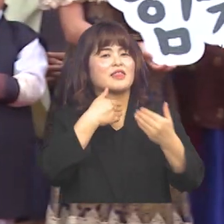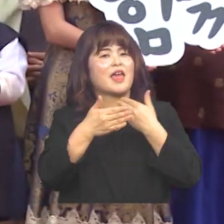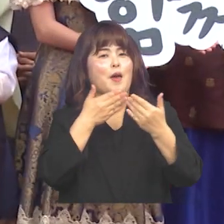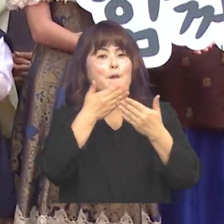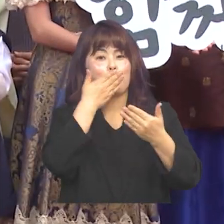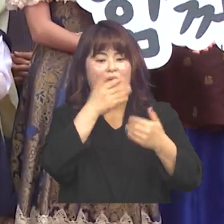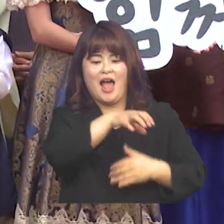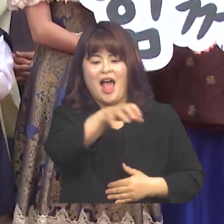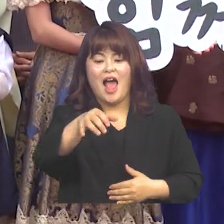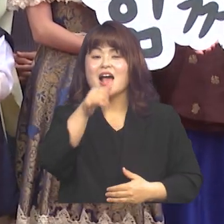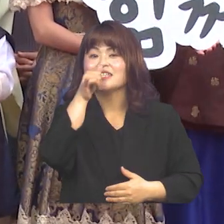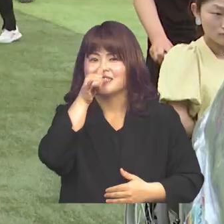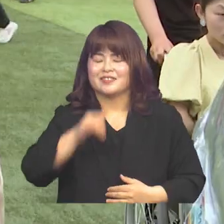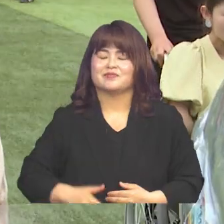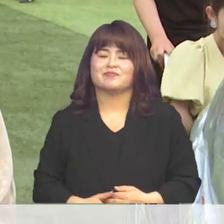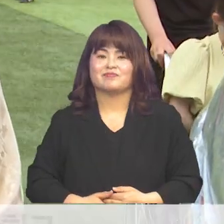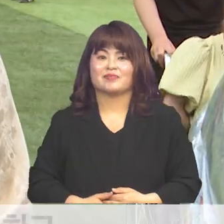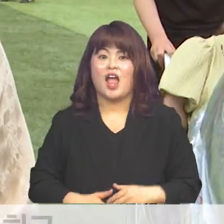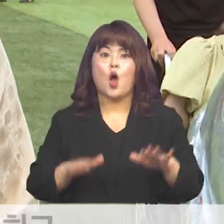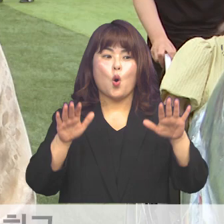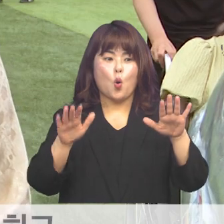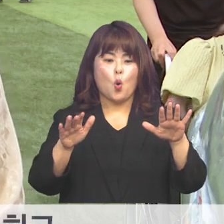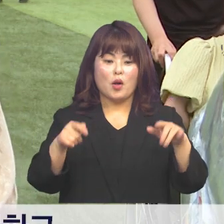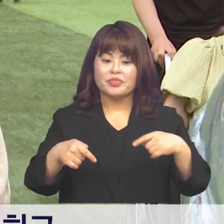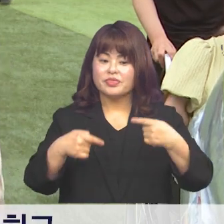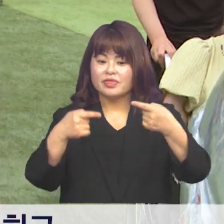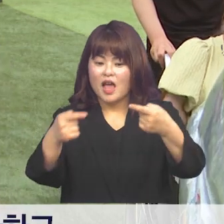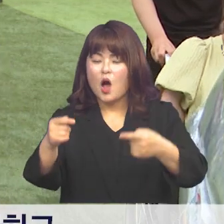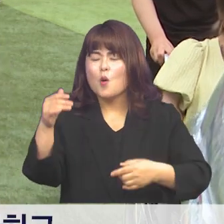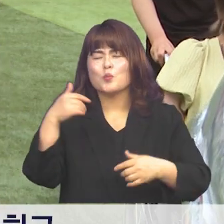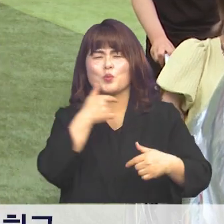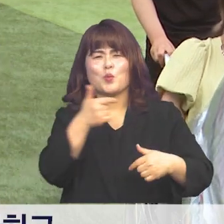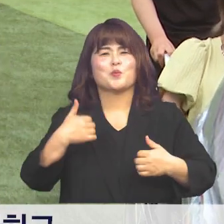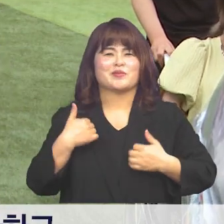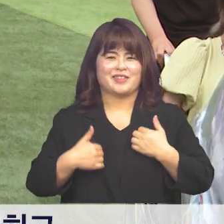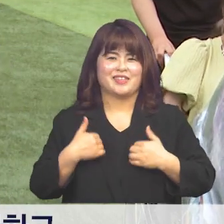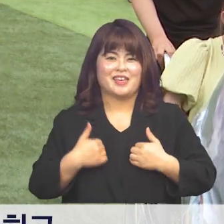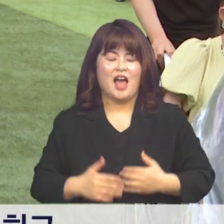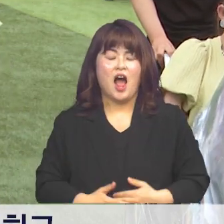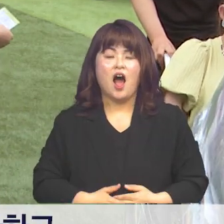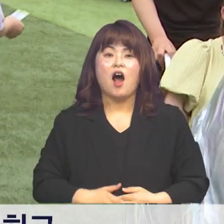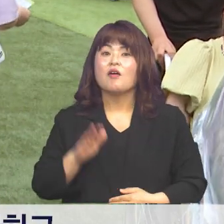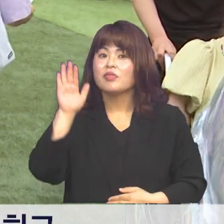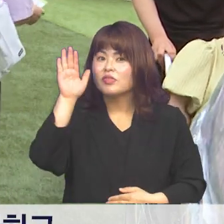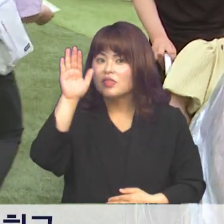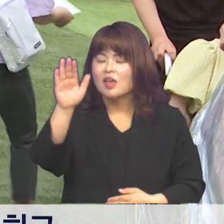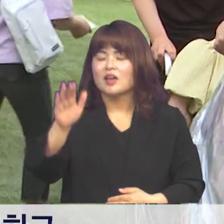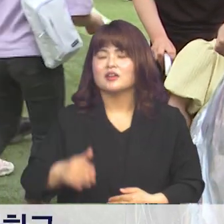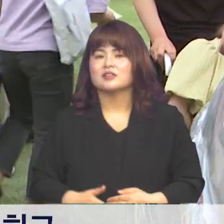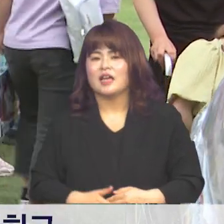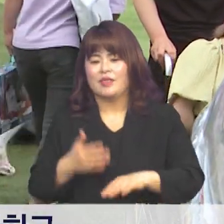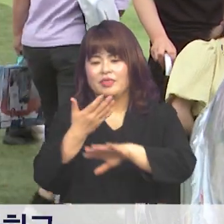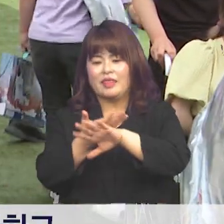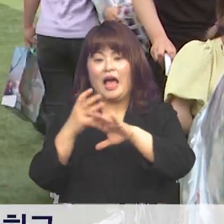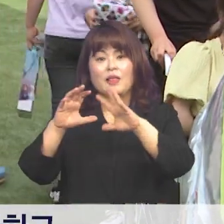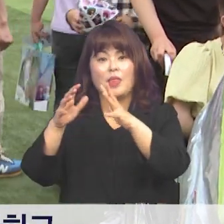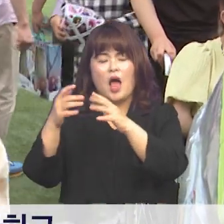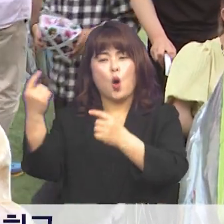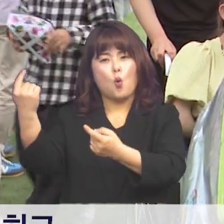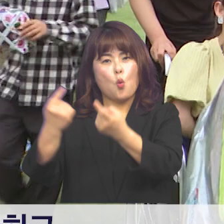있는 행사도 열렸습니다. 오늘 와서 되게 기쁘고요. 다음에 제가 또 다른